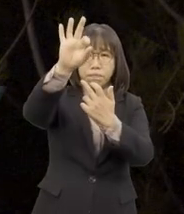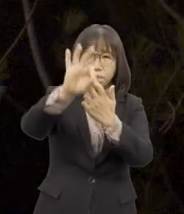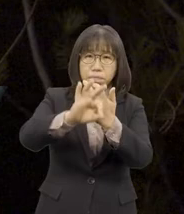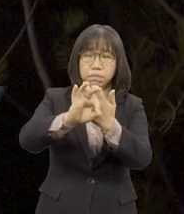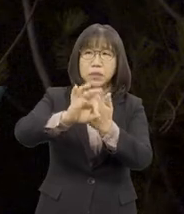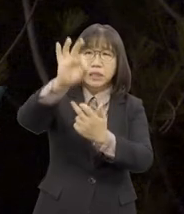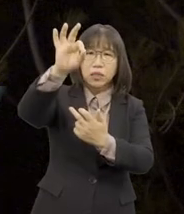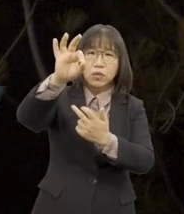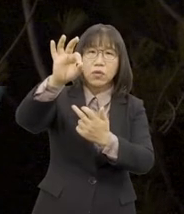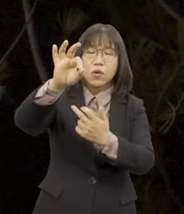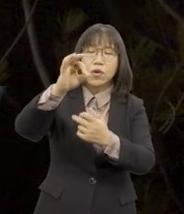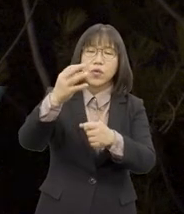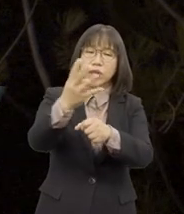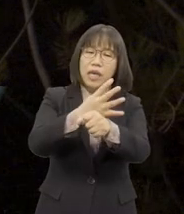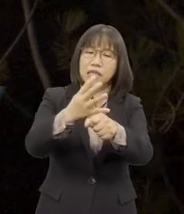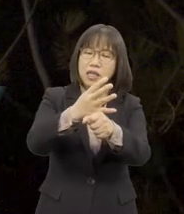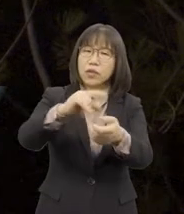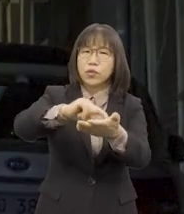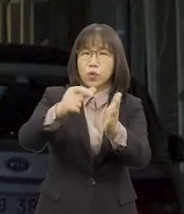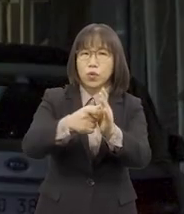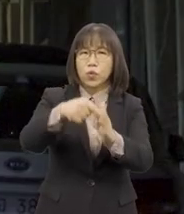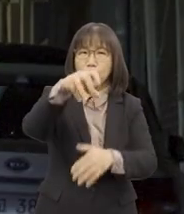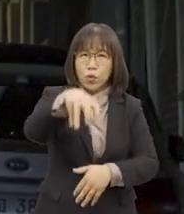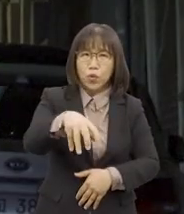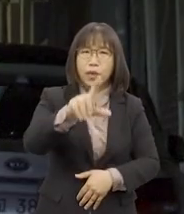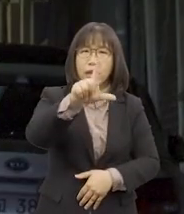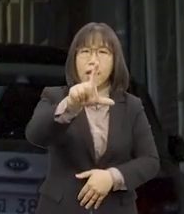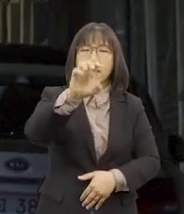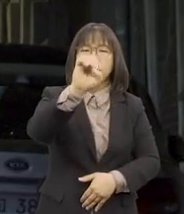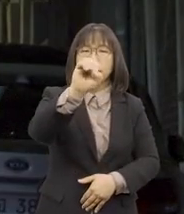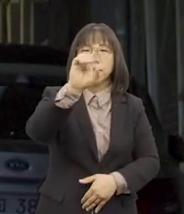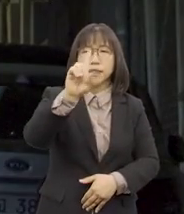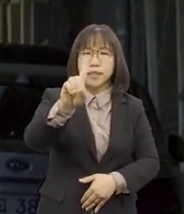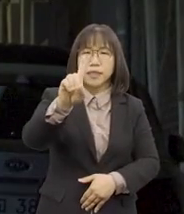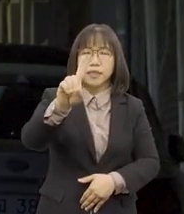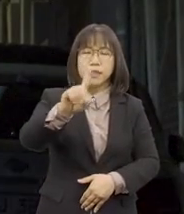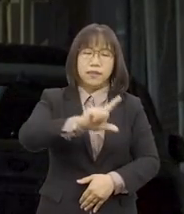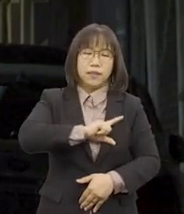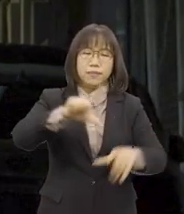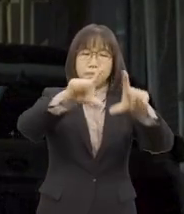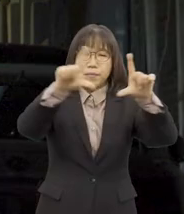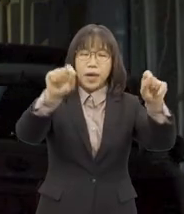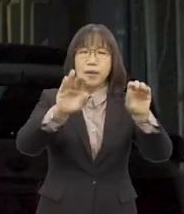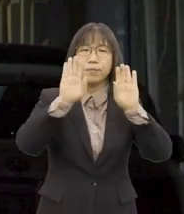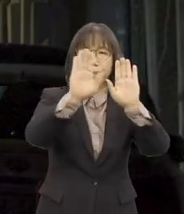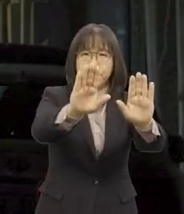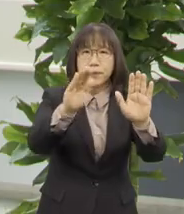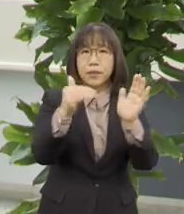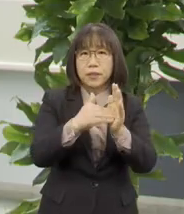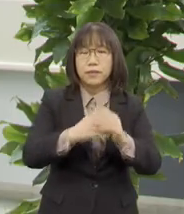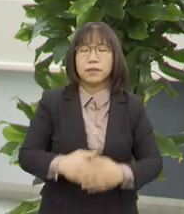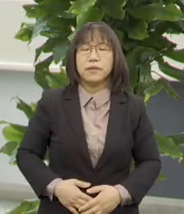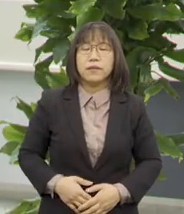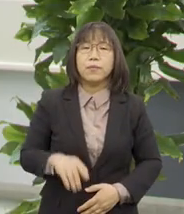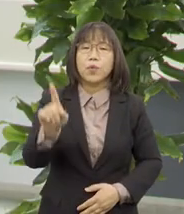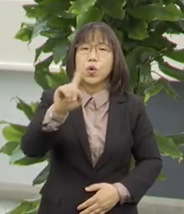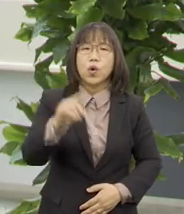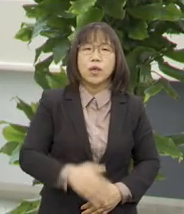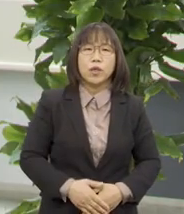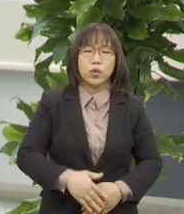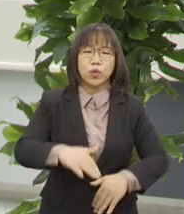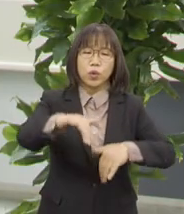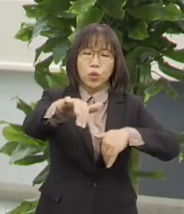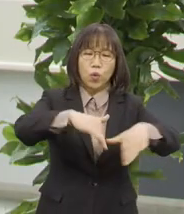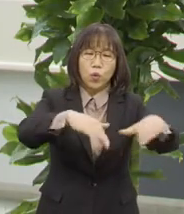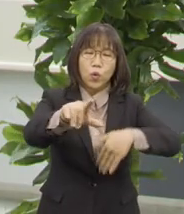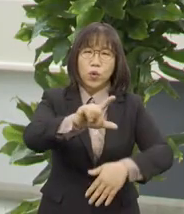이상 확보되는 곳을 선정해 태양광 LED 도로 명판을 설치했습니다. 태양광 LED 도로 명판은